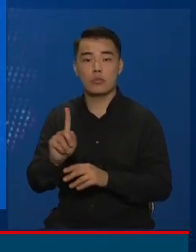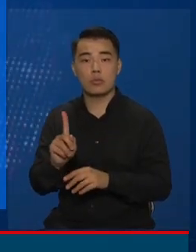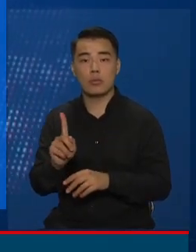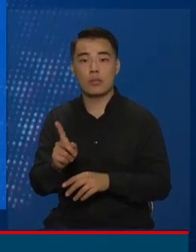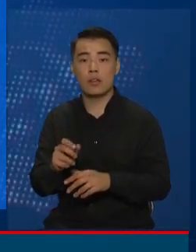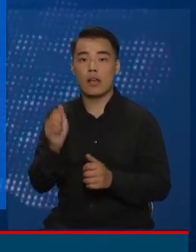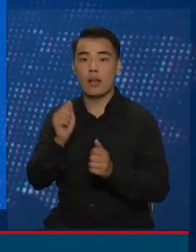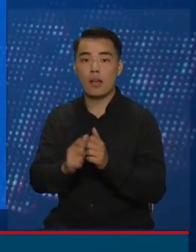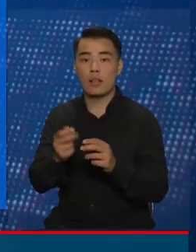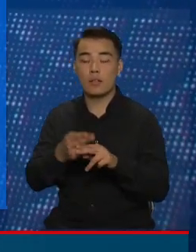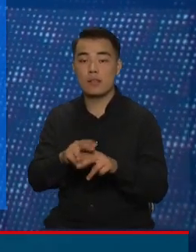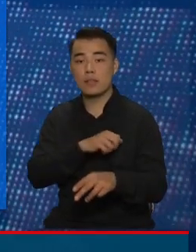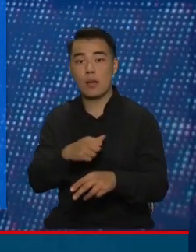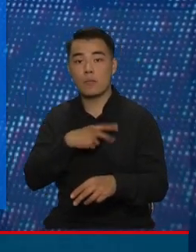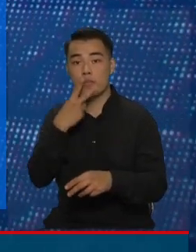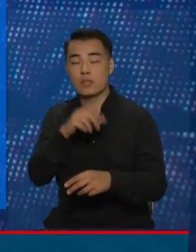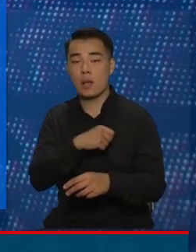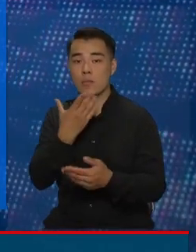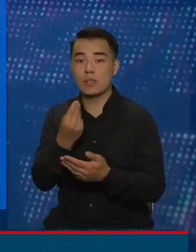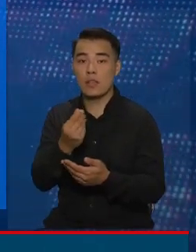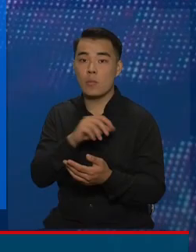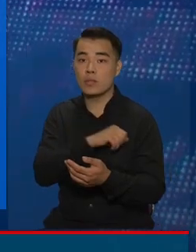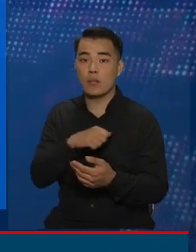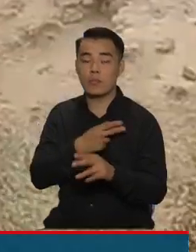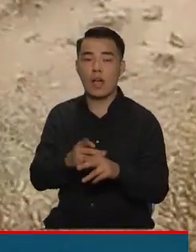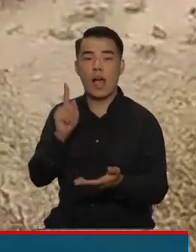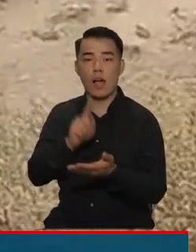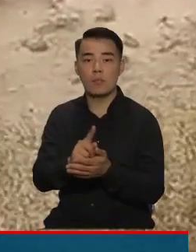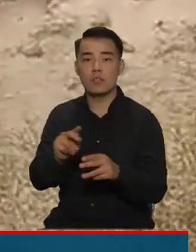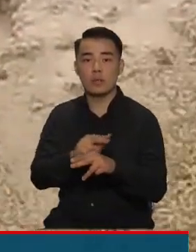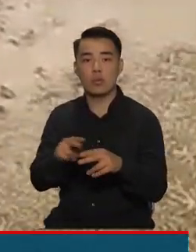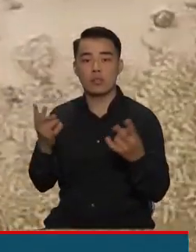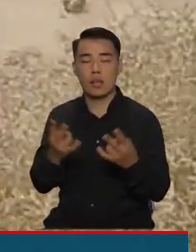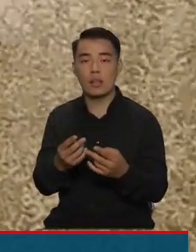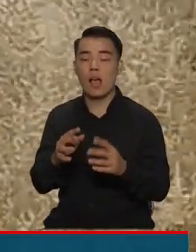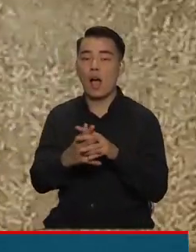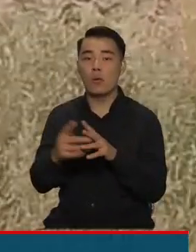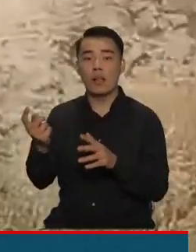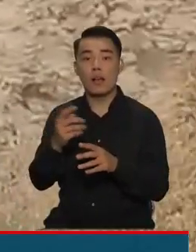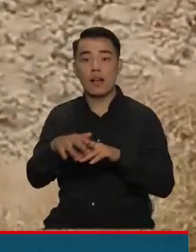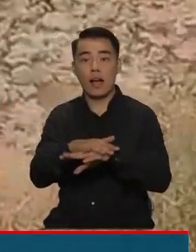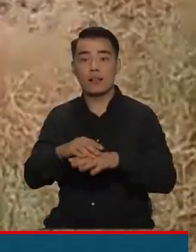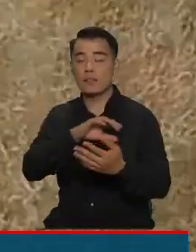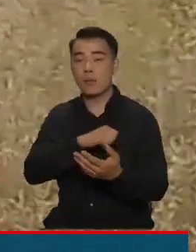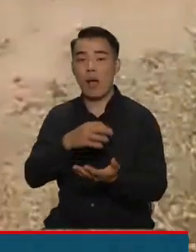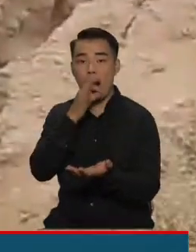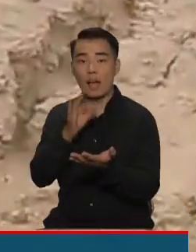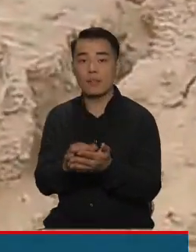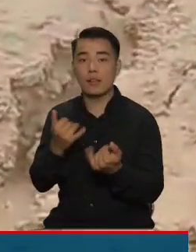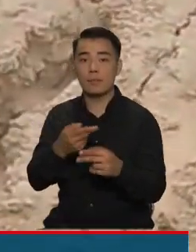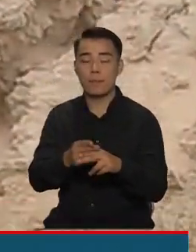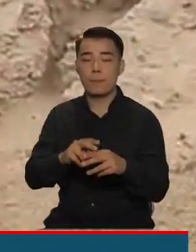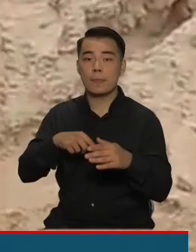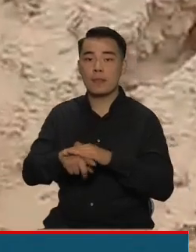оның артын салдарын болжайды өз қаражатын есебінен жоюға міндетті. Ауыл халқы жауаптылар кен орнындағы кемшіліктерді